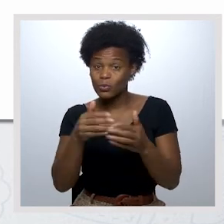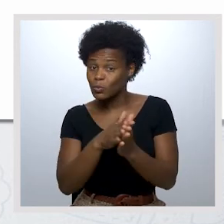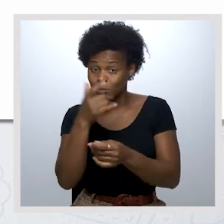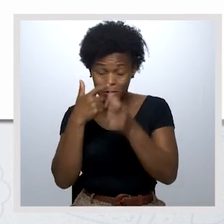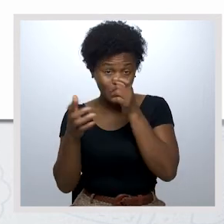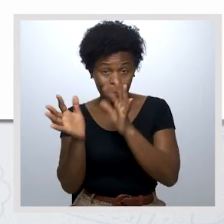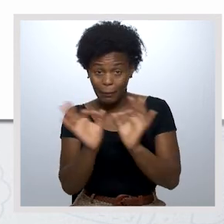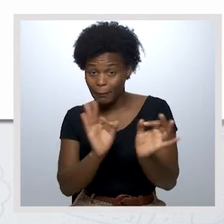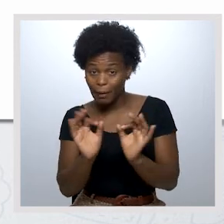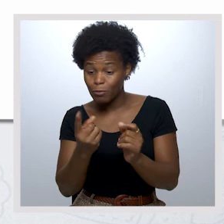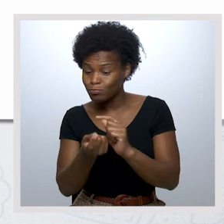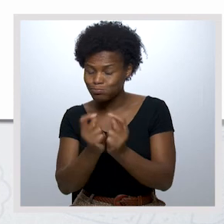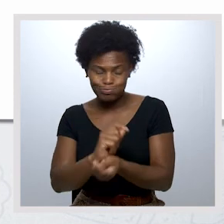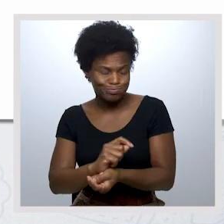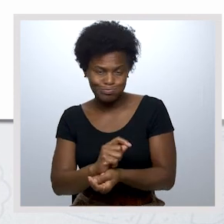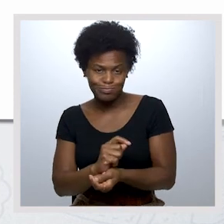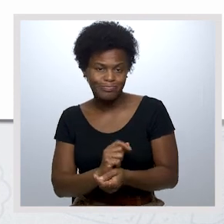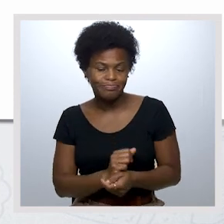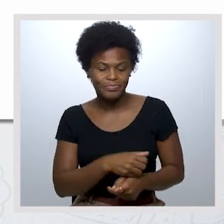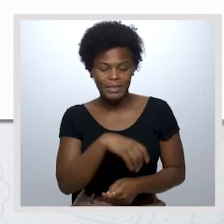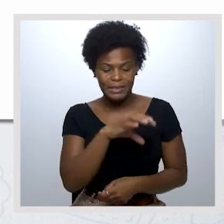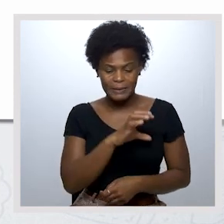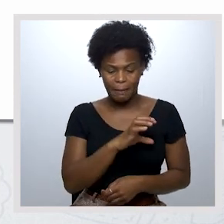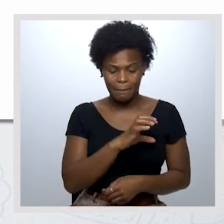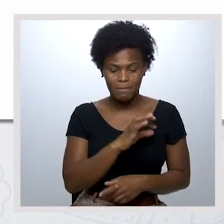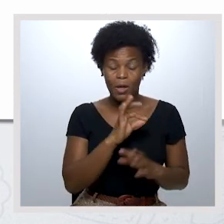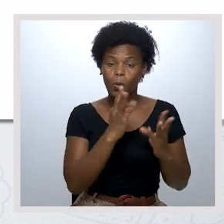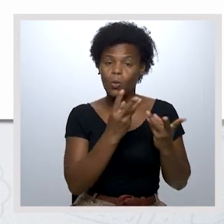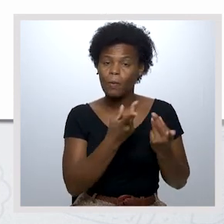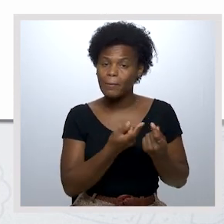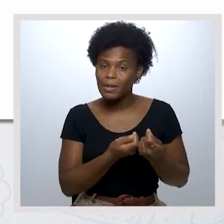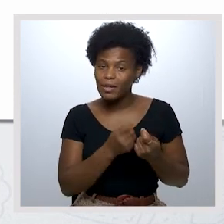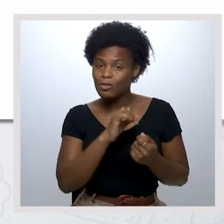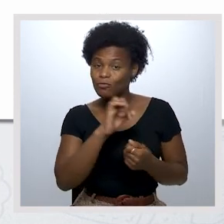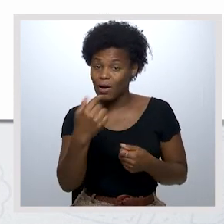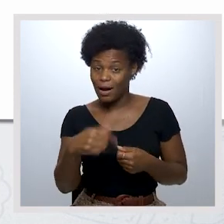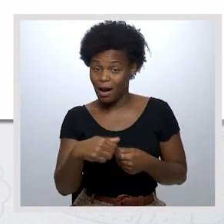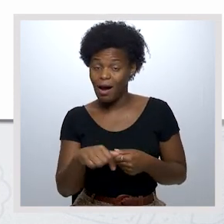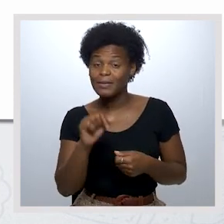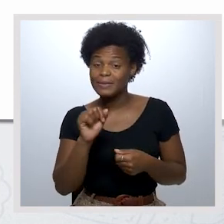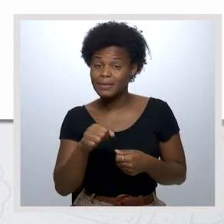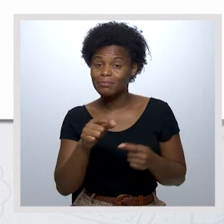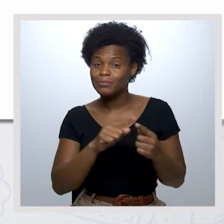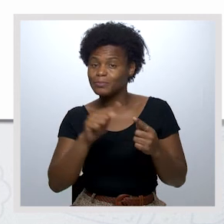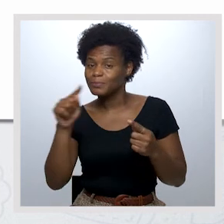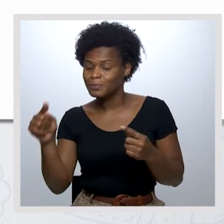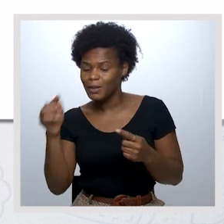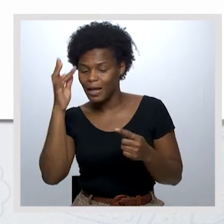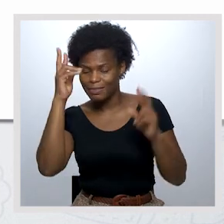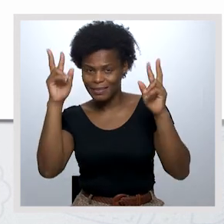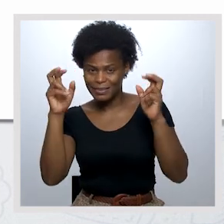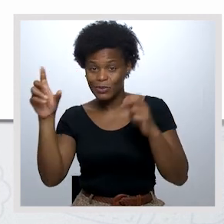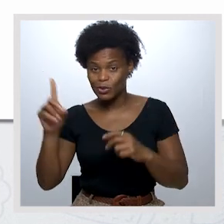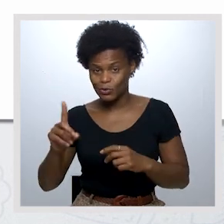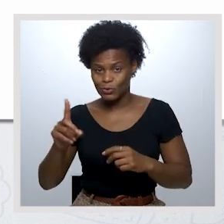prêt pour le changement. C. Économie, vous avez bien sûr associé au